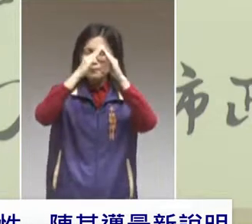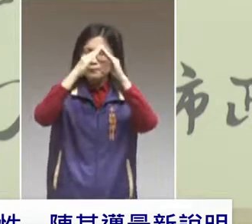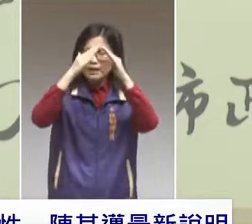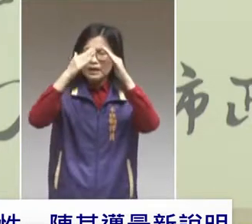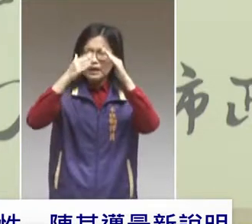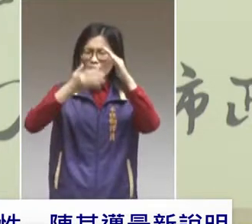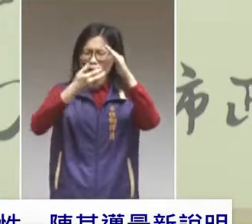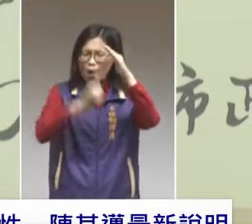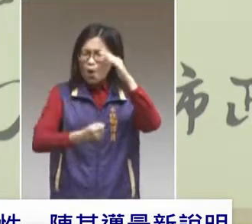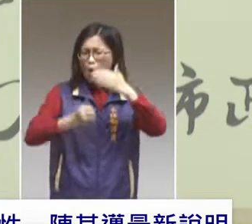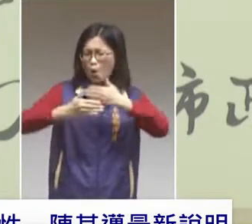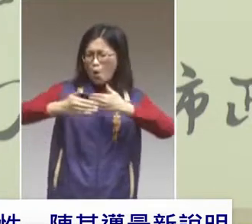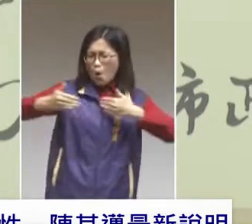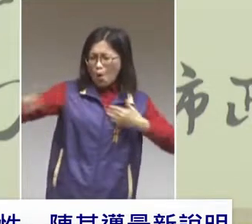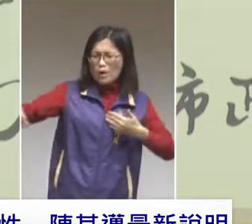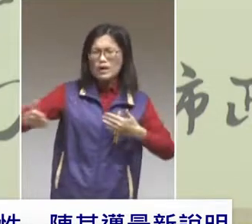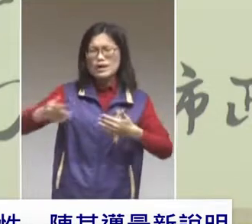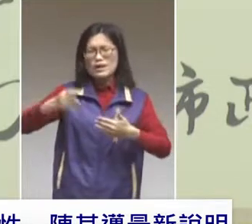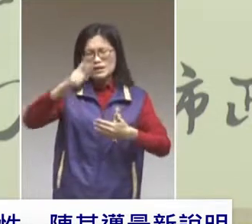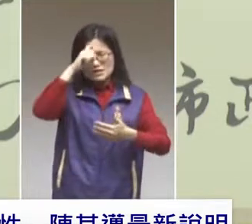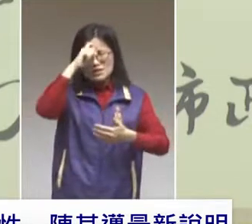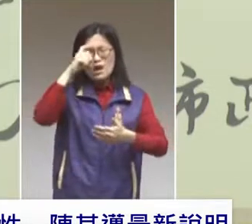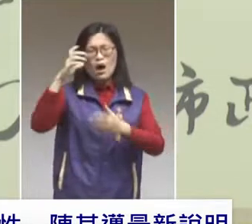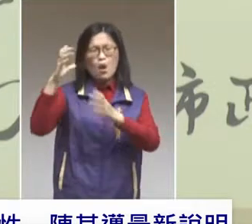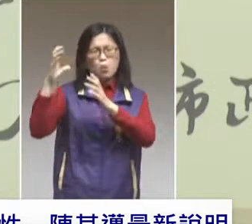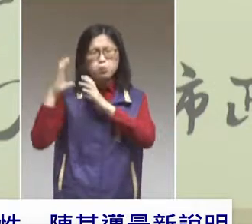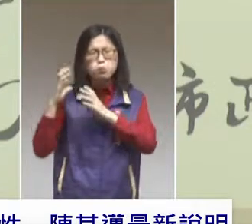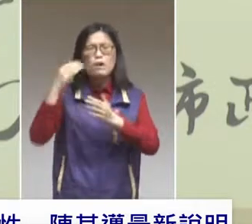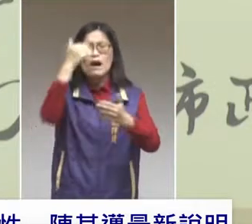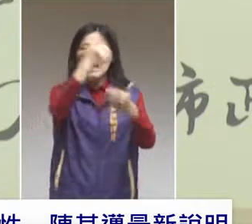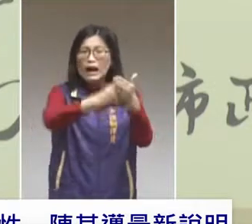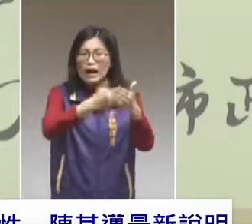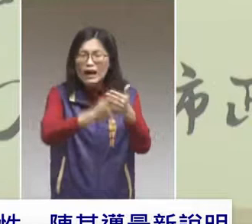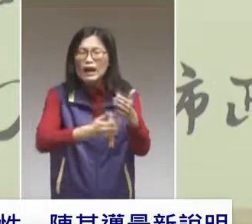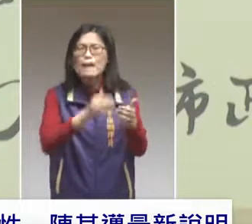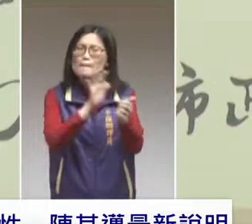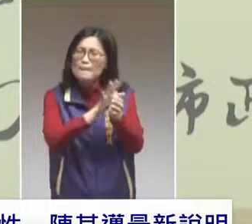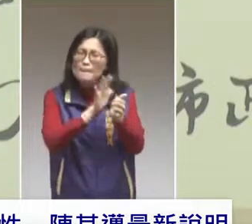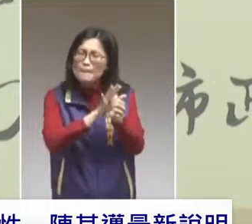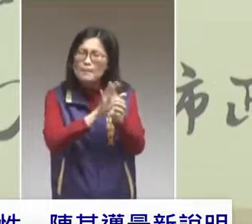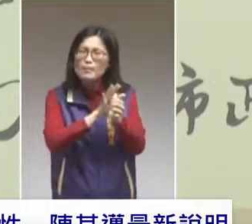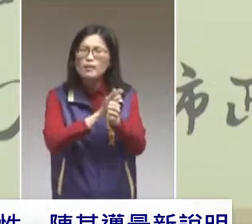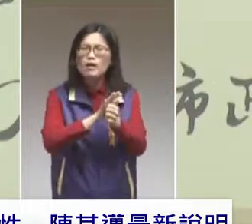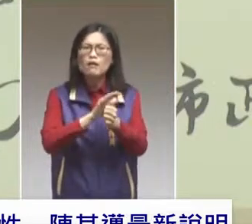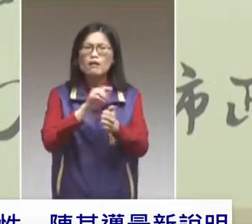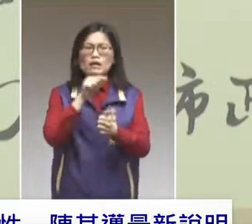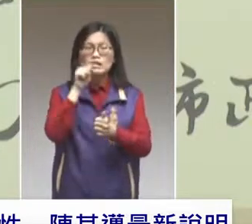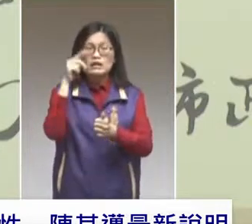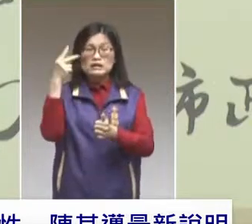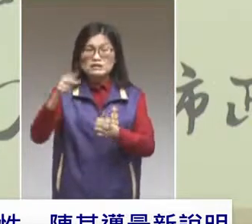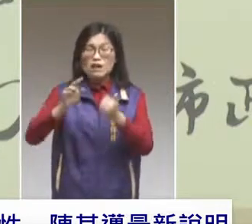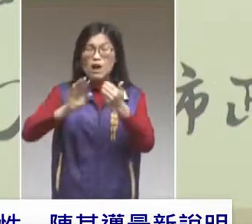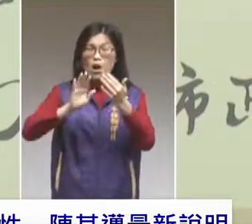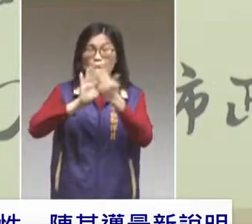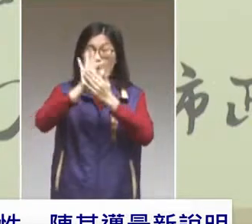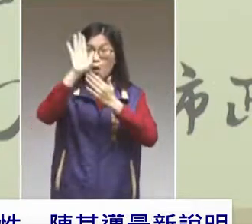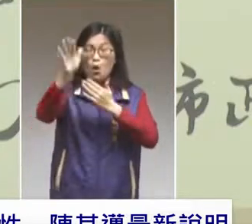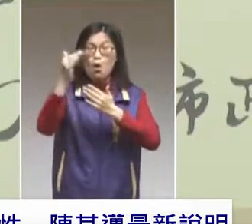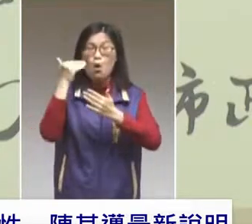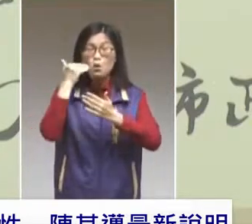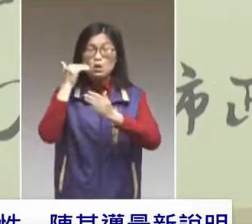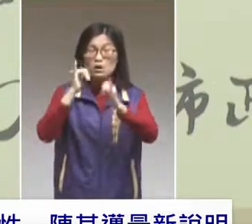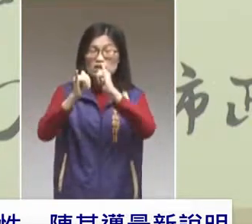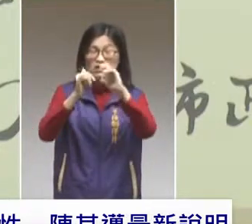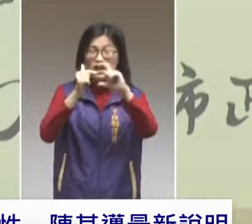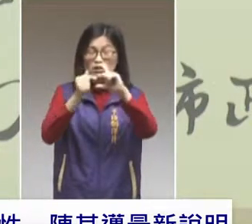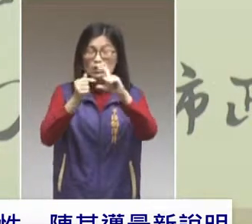够让我们居家隔离的民众能够减轻他们的负担，这个我想是应该要做的事情啊。那尤其